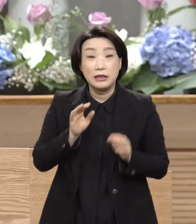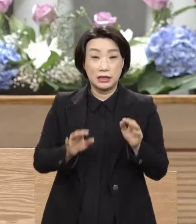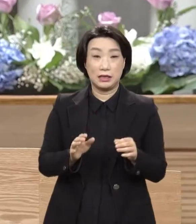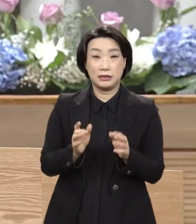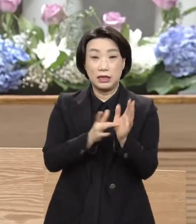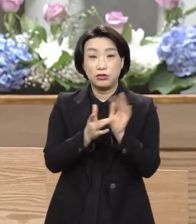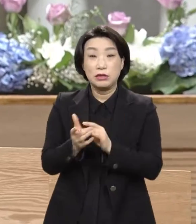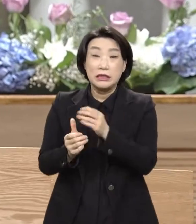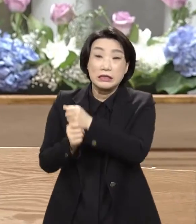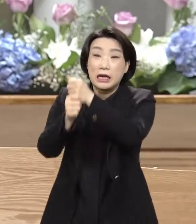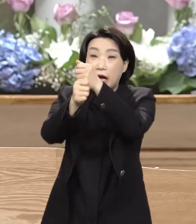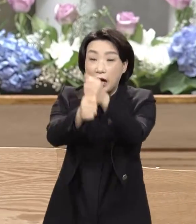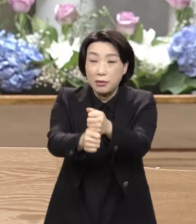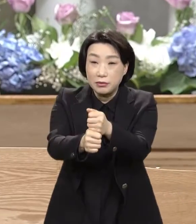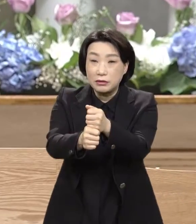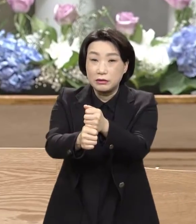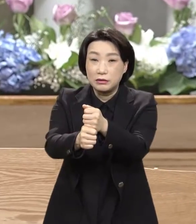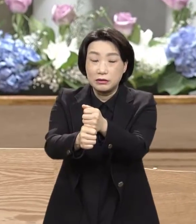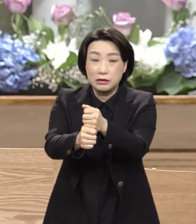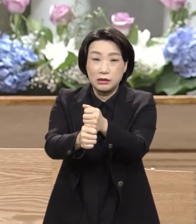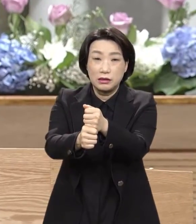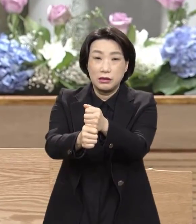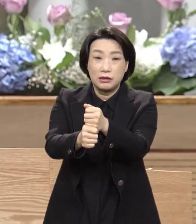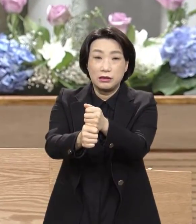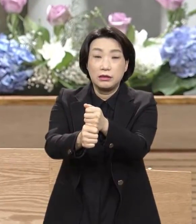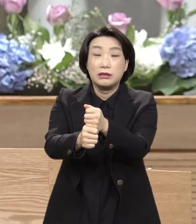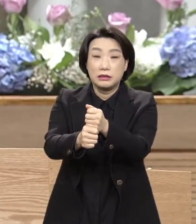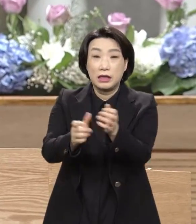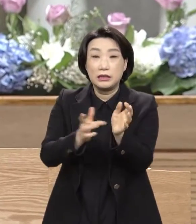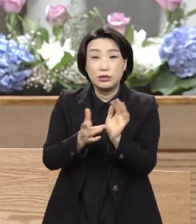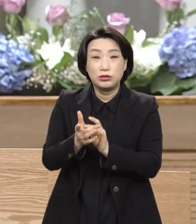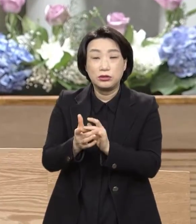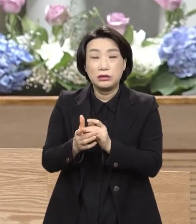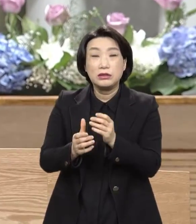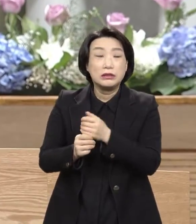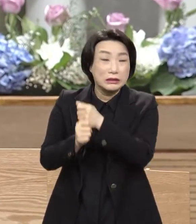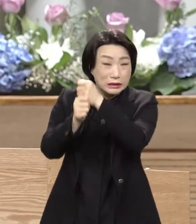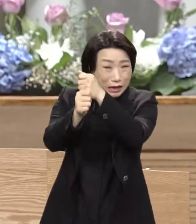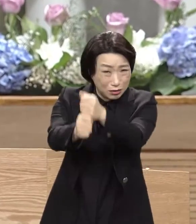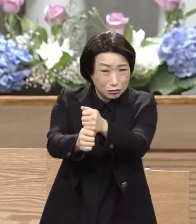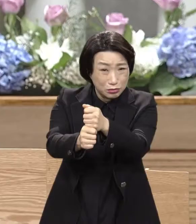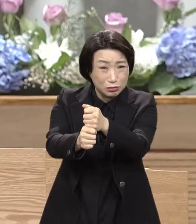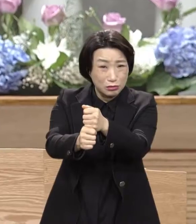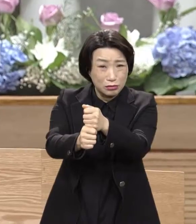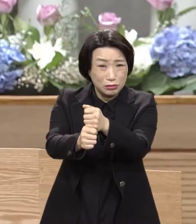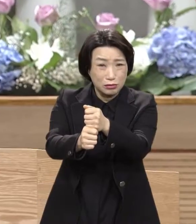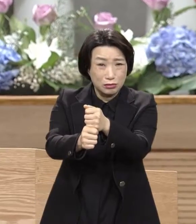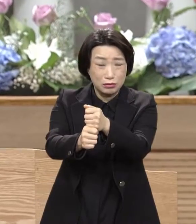예수를 잡은 자들이 끊고 예수를 잡은 자들이 끊고